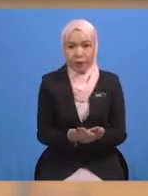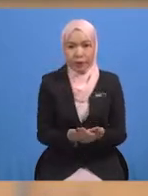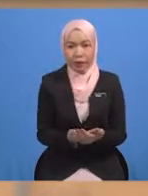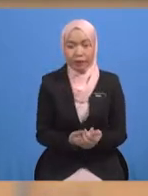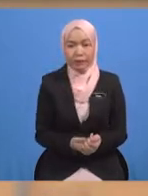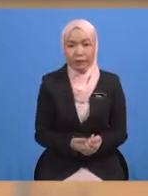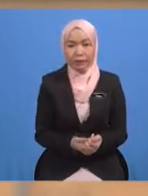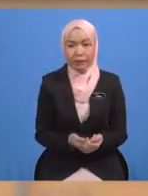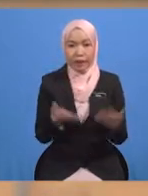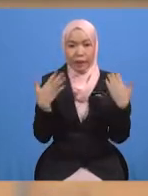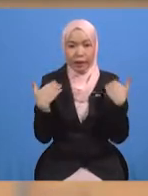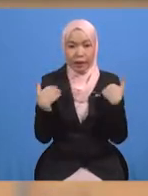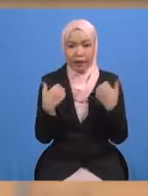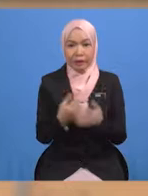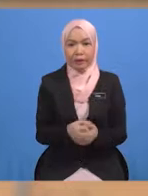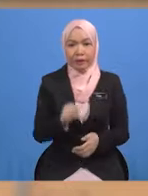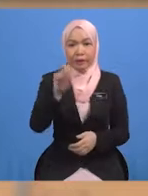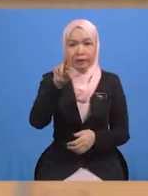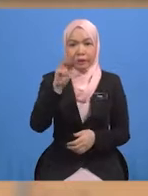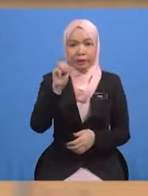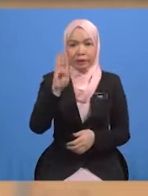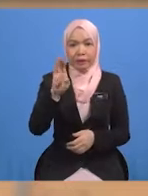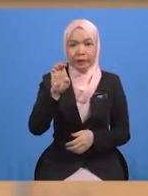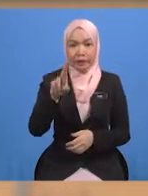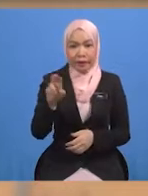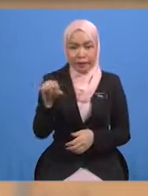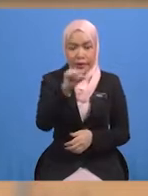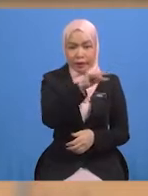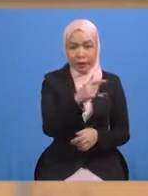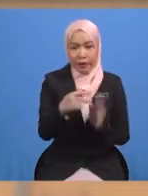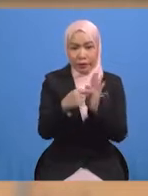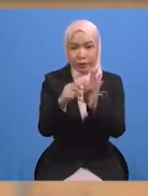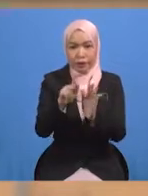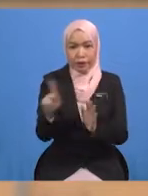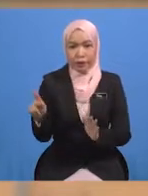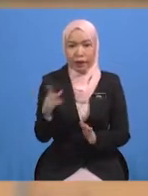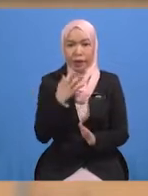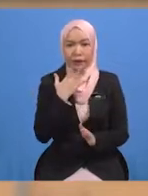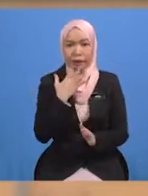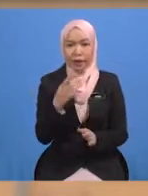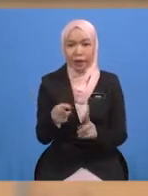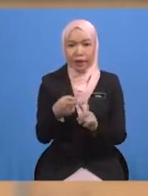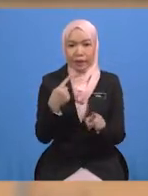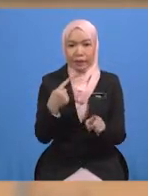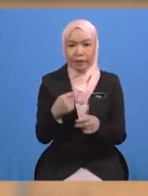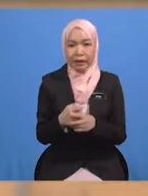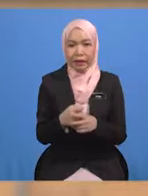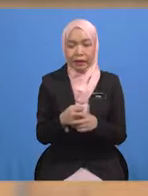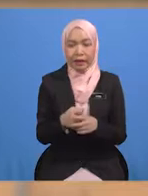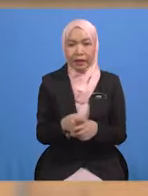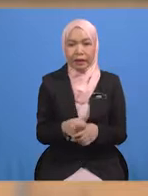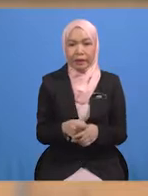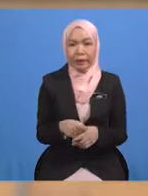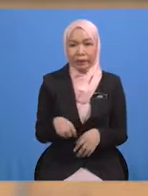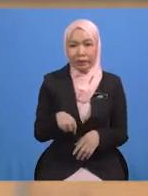bahawa sumber gelombang juga menunjukkan spektrum diperoleh dalam bentuk elektromagnet?